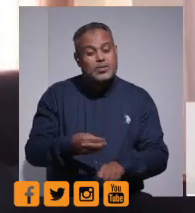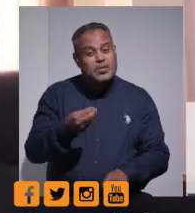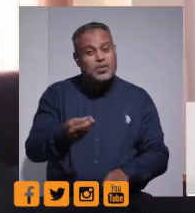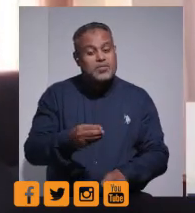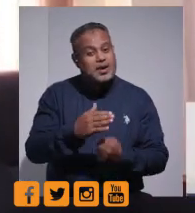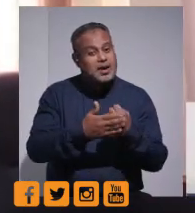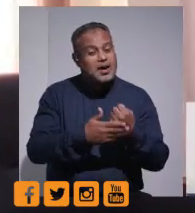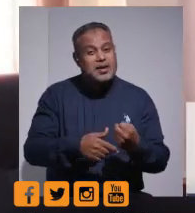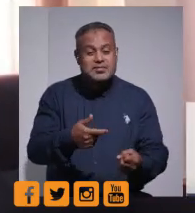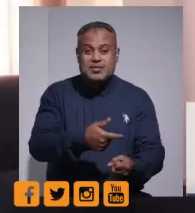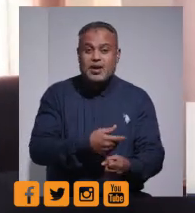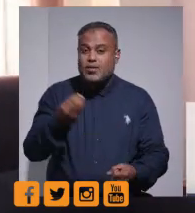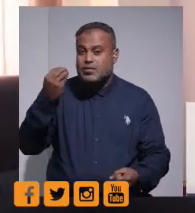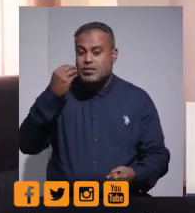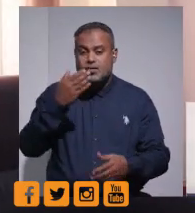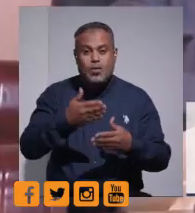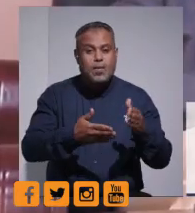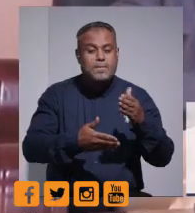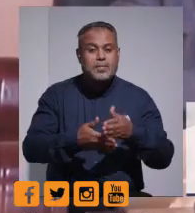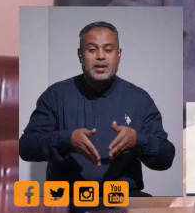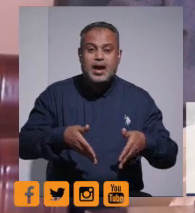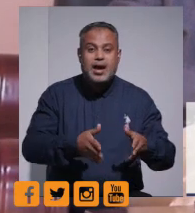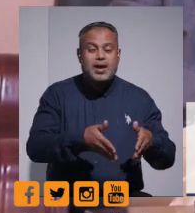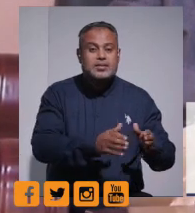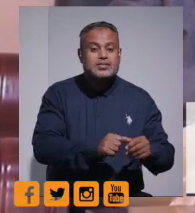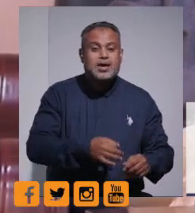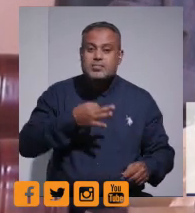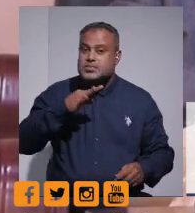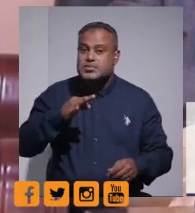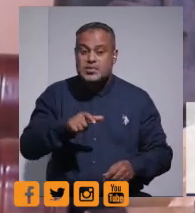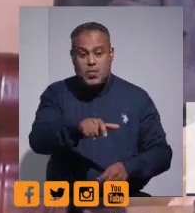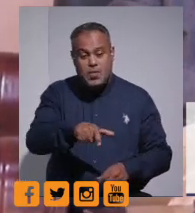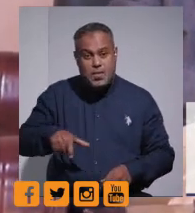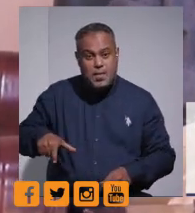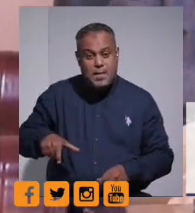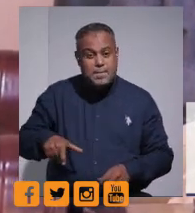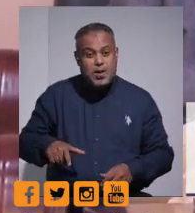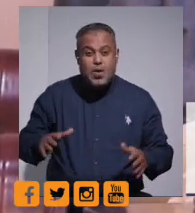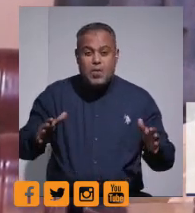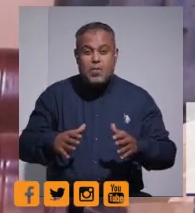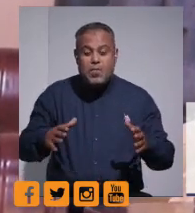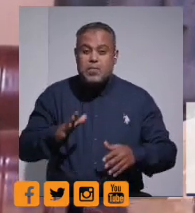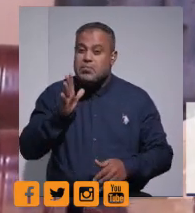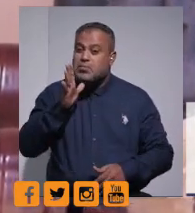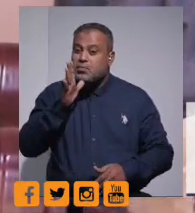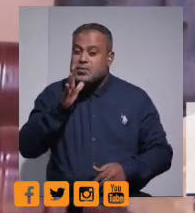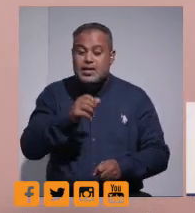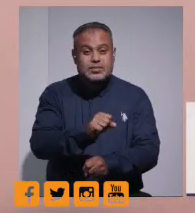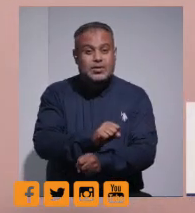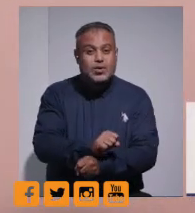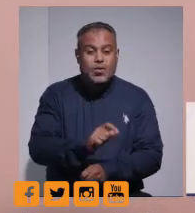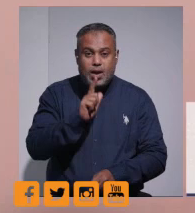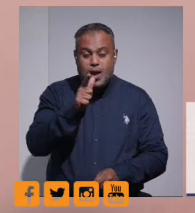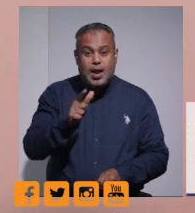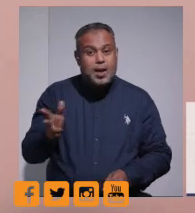والتغذيه وبناء عنابر وبراقات جديده نظرا لكثافه السجناء واشار الامين العام الى